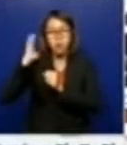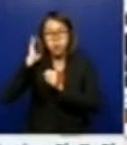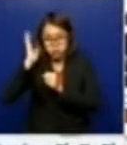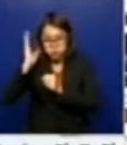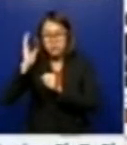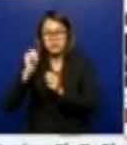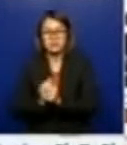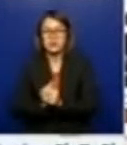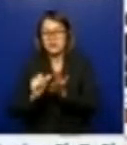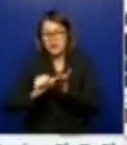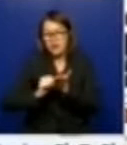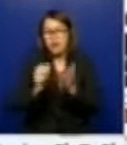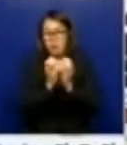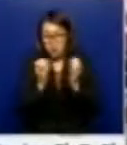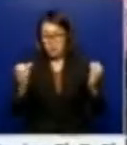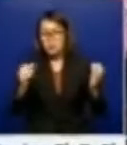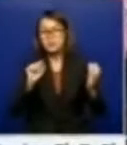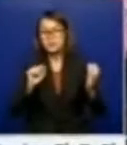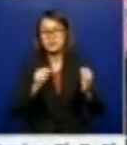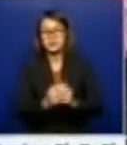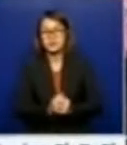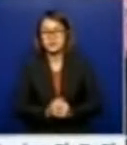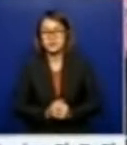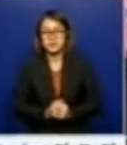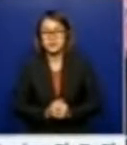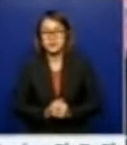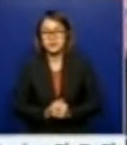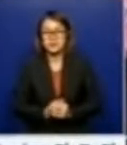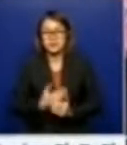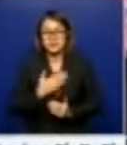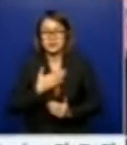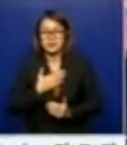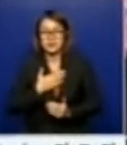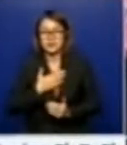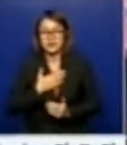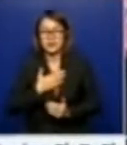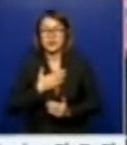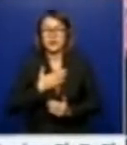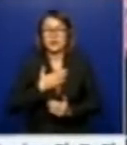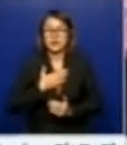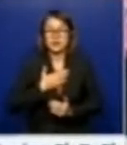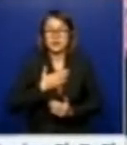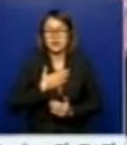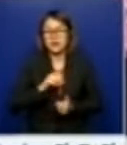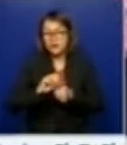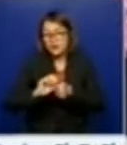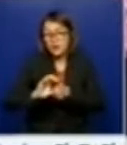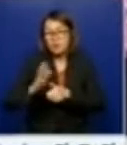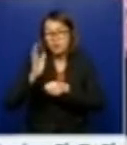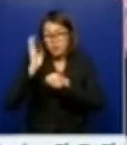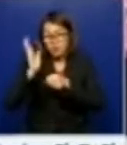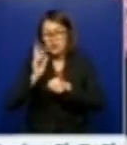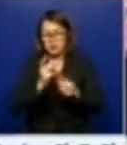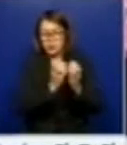การร่างแก้ไขรัฐธรรมนูญผมมีข้อเสนอที่จะเห็นชอบกับร่างแก้ไขรัฐธรรมนู